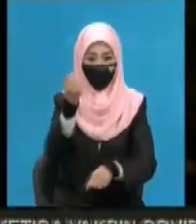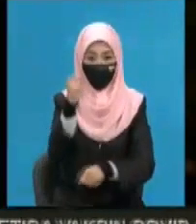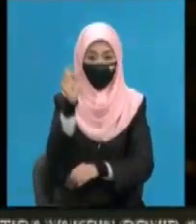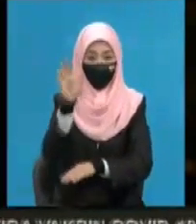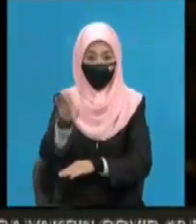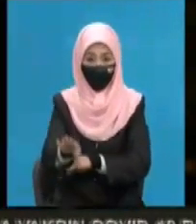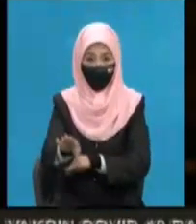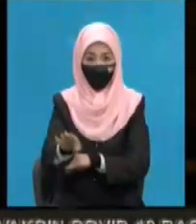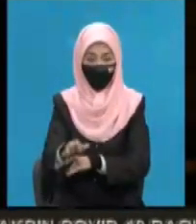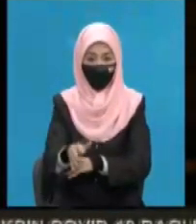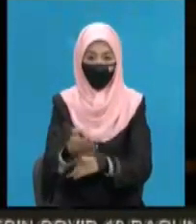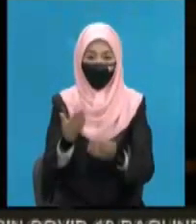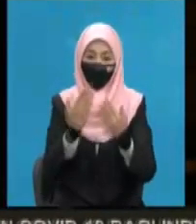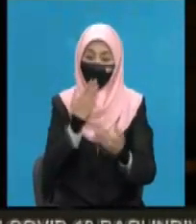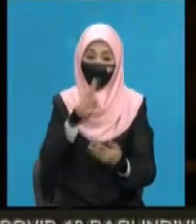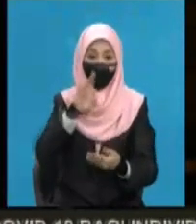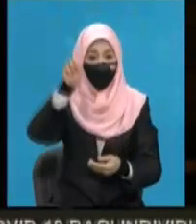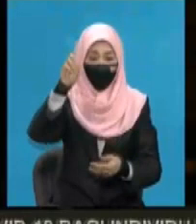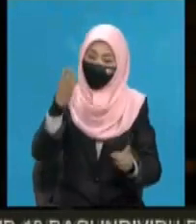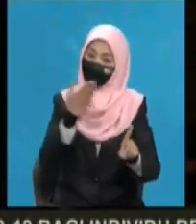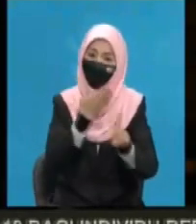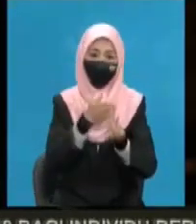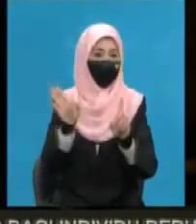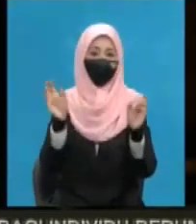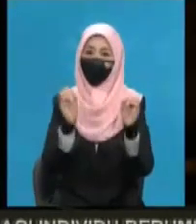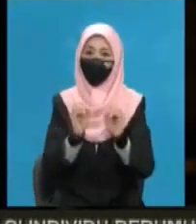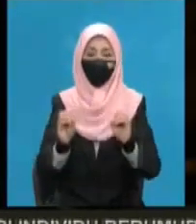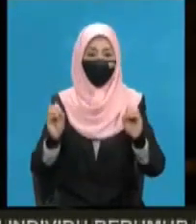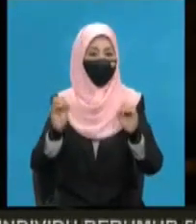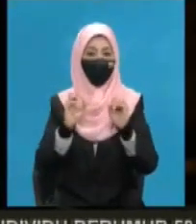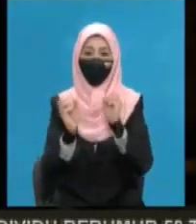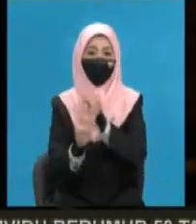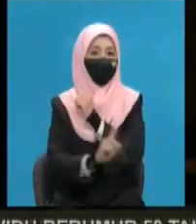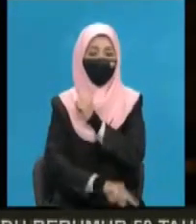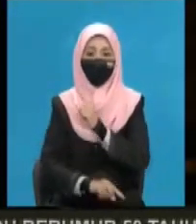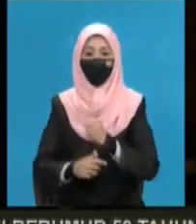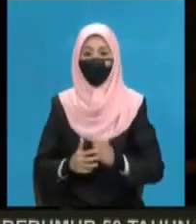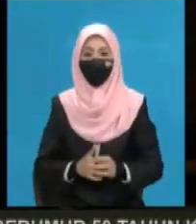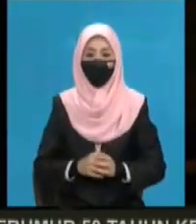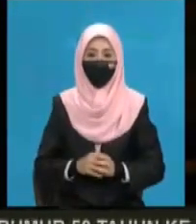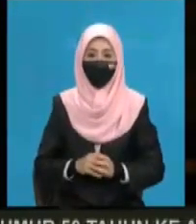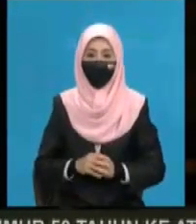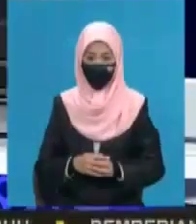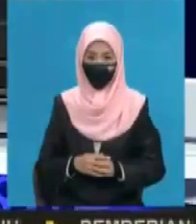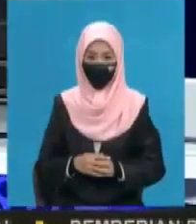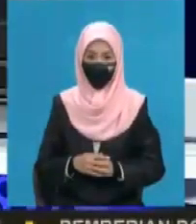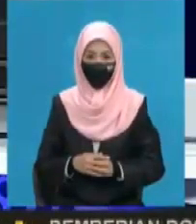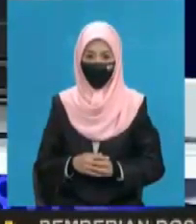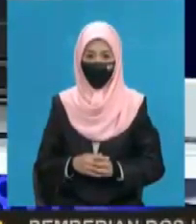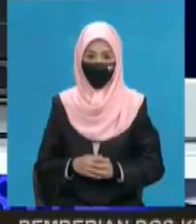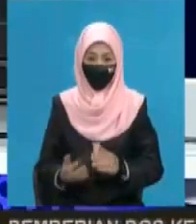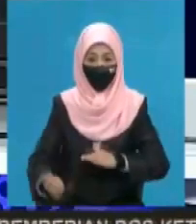hingga empat pekan Alhamdulillah tidak ada joran arahan telah dikeluarkan tunai komponen diseluruh negara Hai